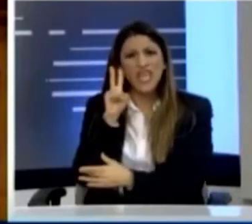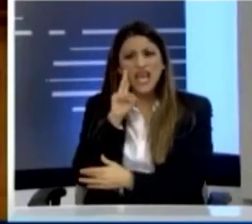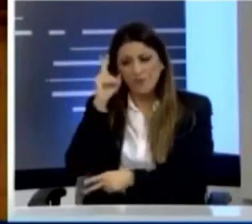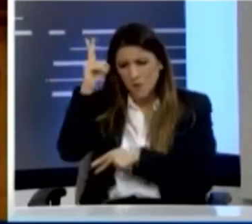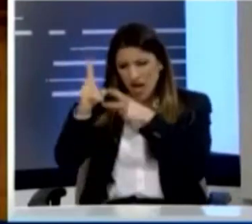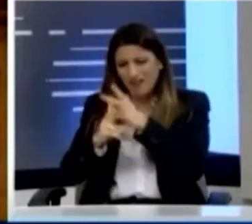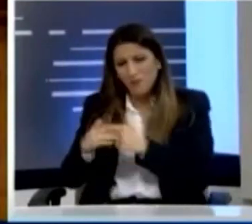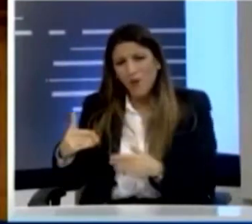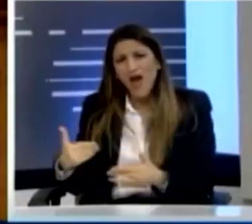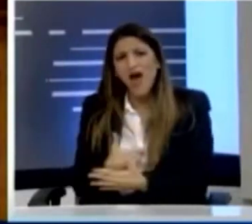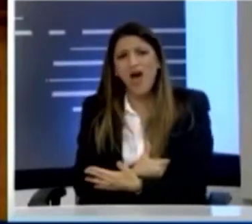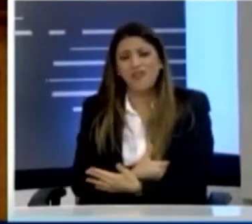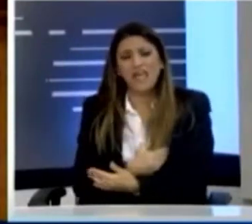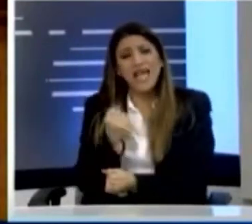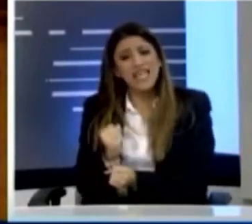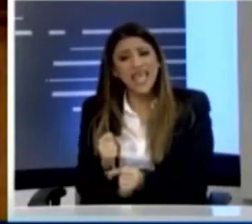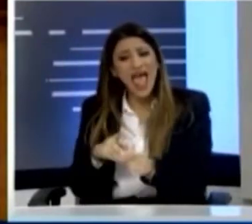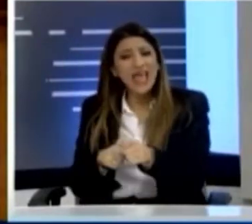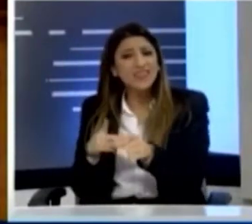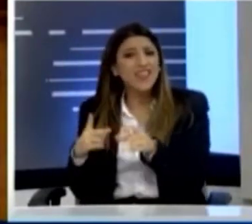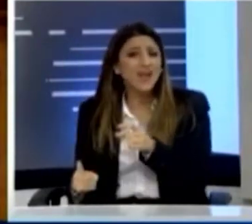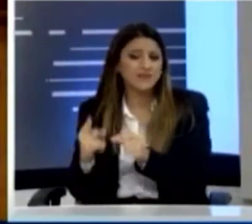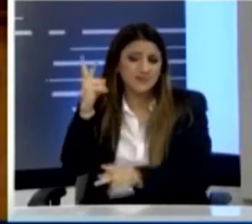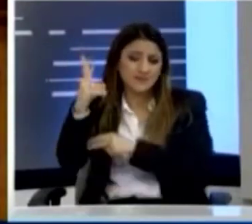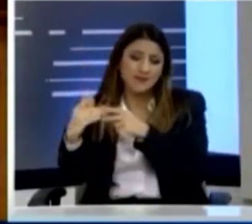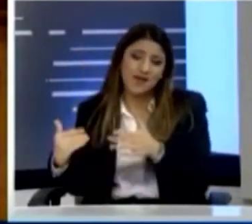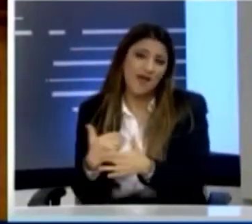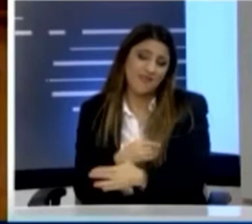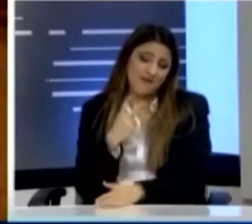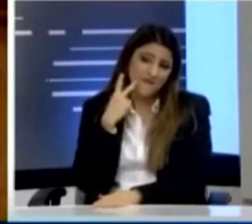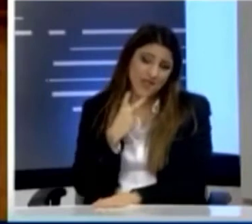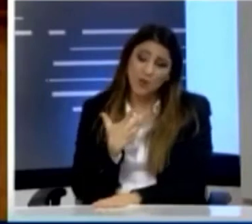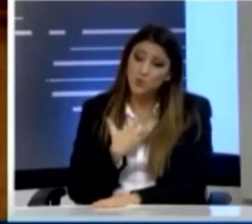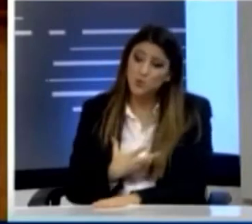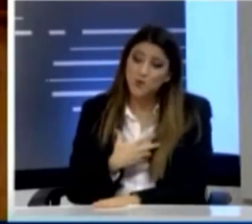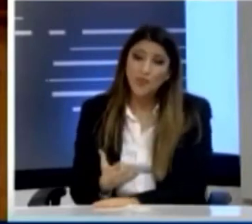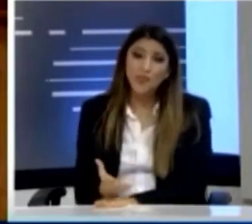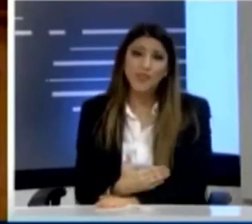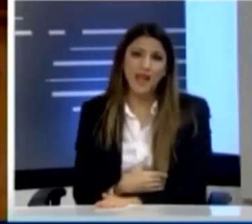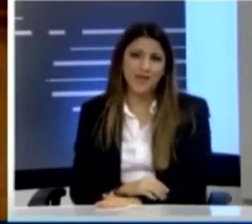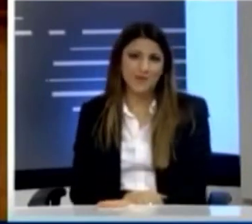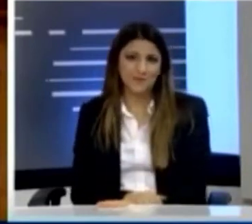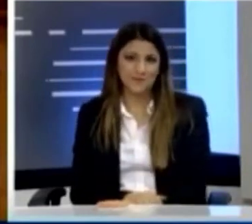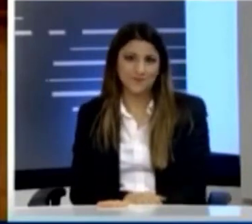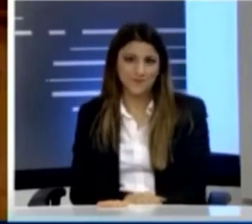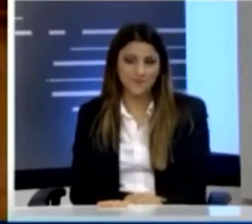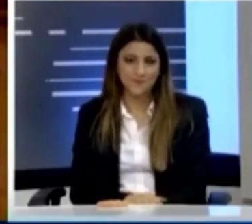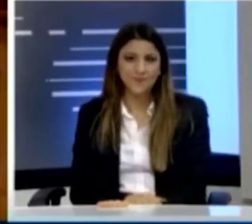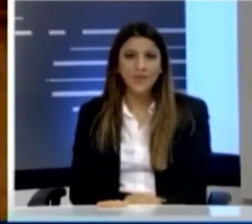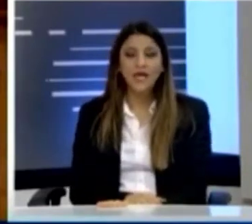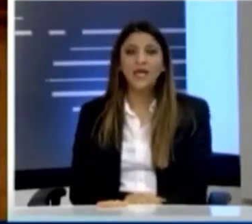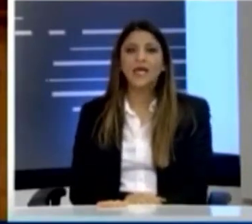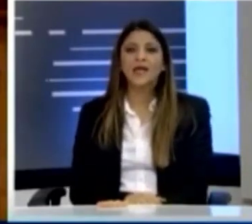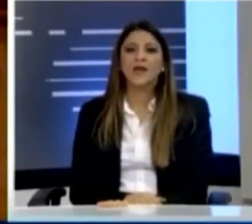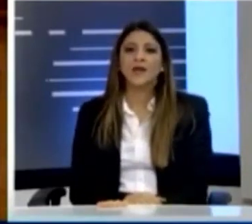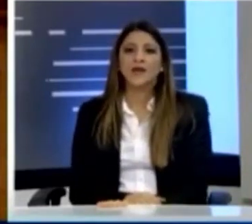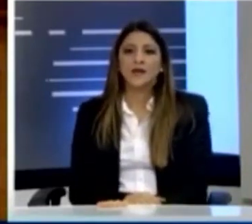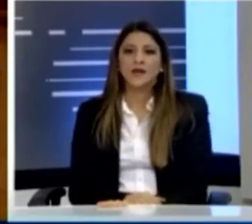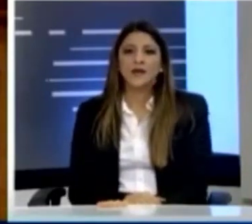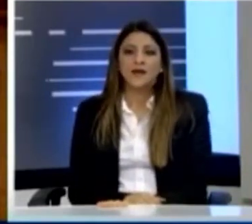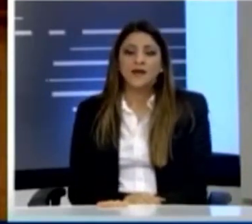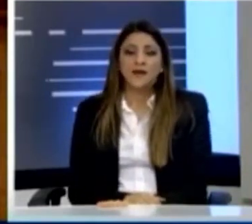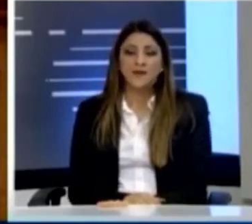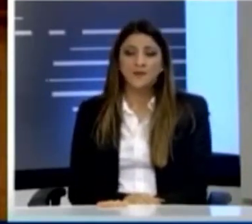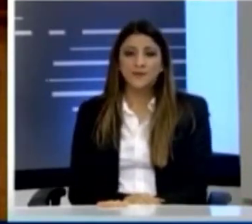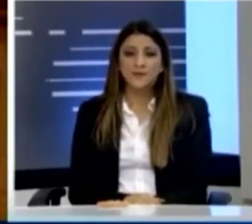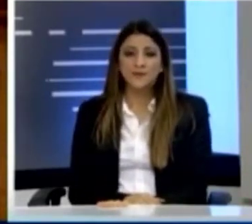της εταιρείας της που αναδεικνύεται Βλακώδης. Που όμως για να καταδειχθεί ως Βλακώδης από τον καταρχάς εσχρό,